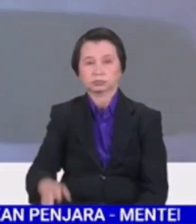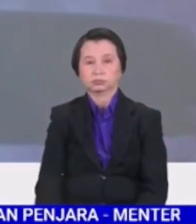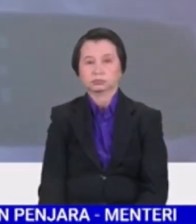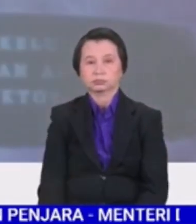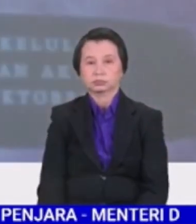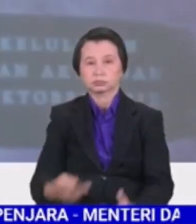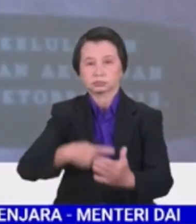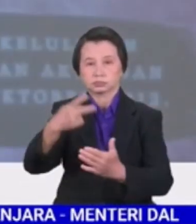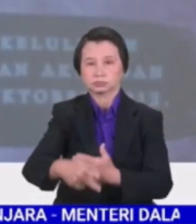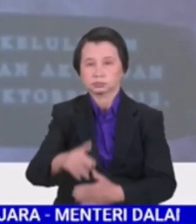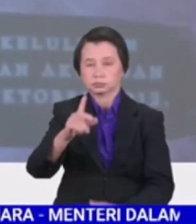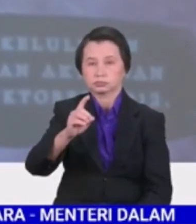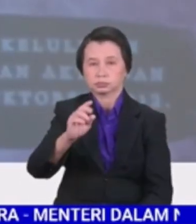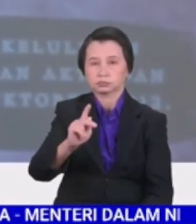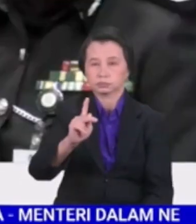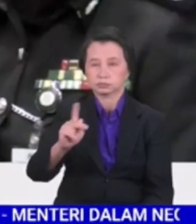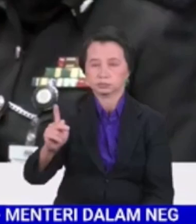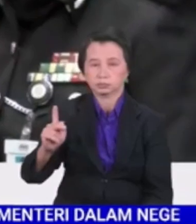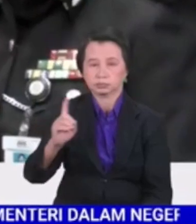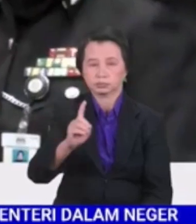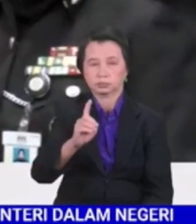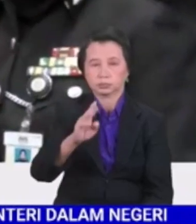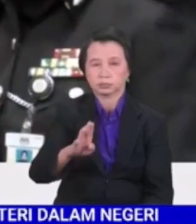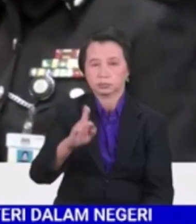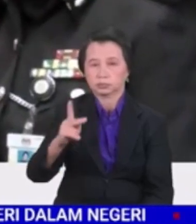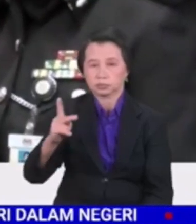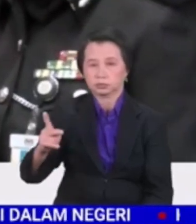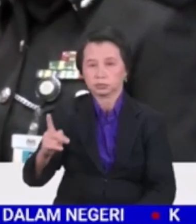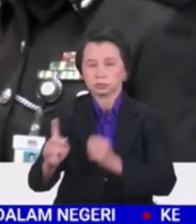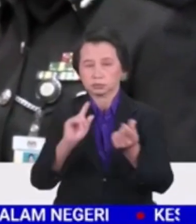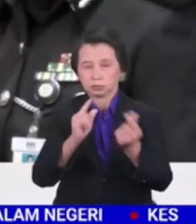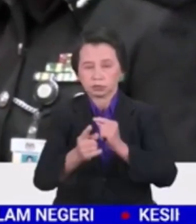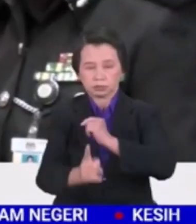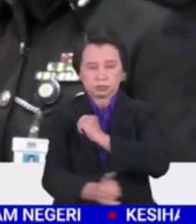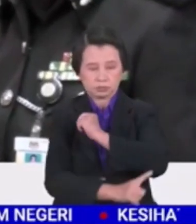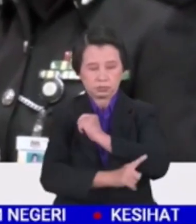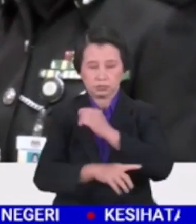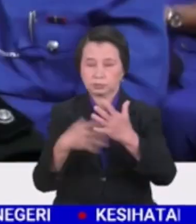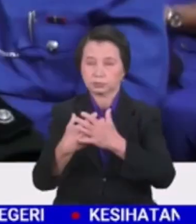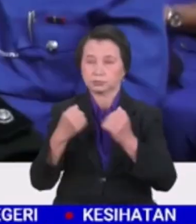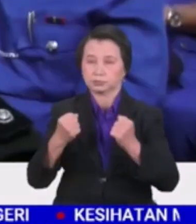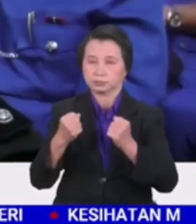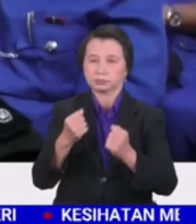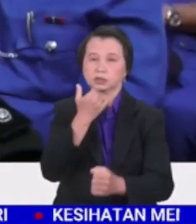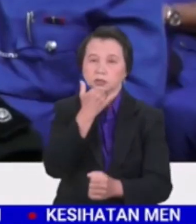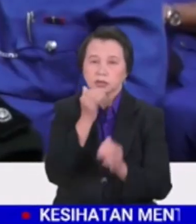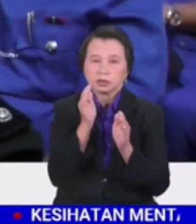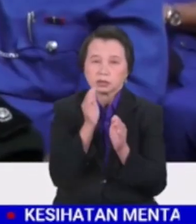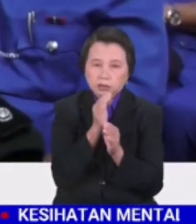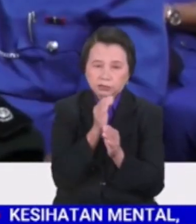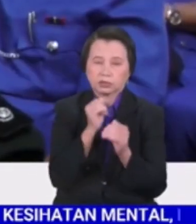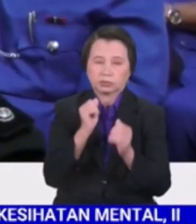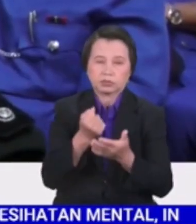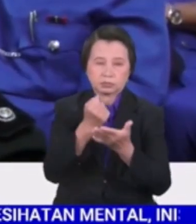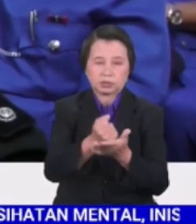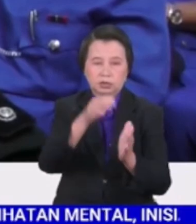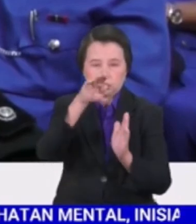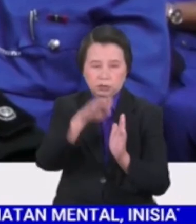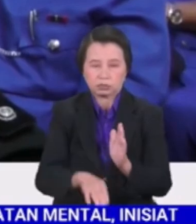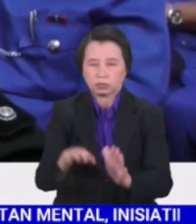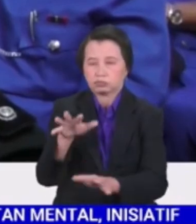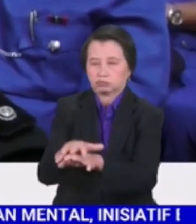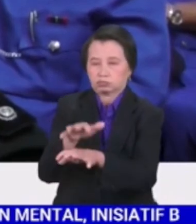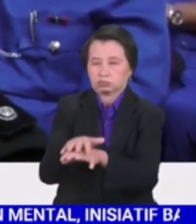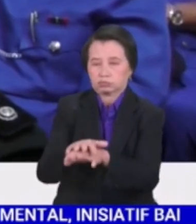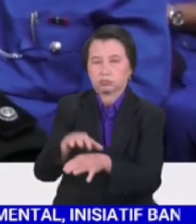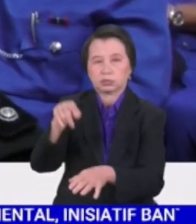program pikei juga merupakan pengganti kepada hukuman penjara bagi kesalahan kecil yang dapat membantu mengurangi